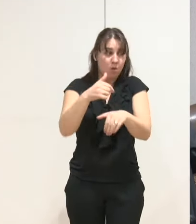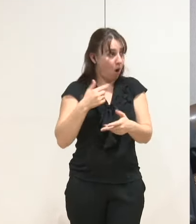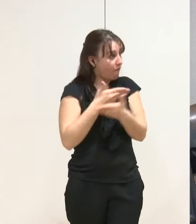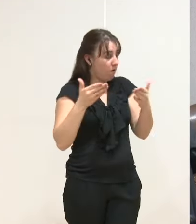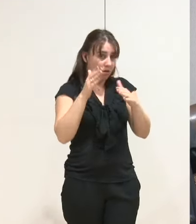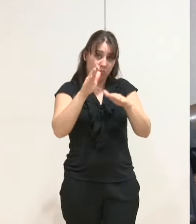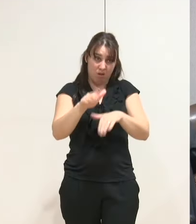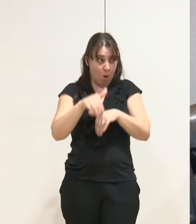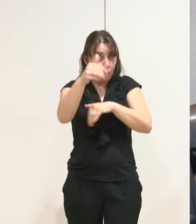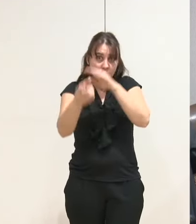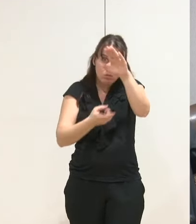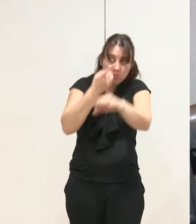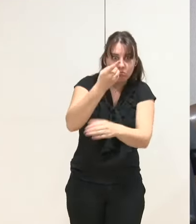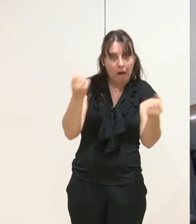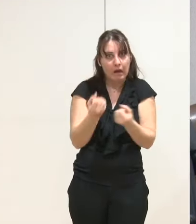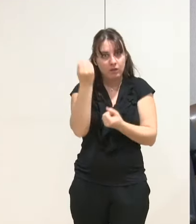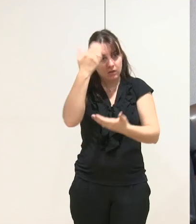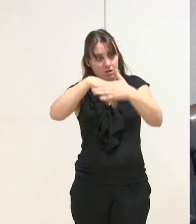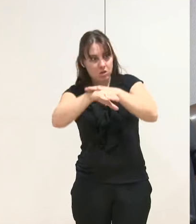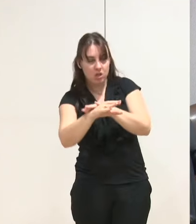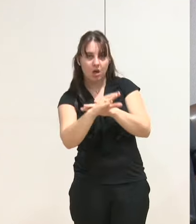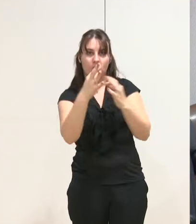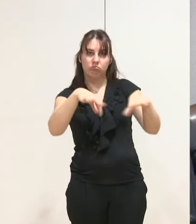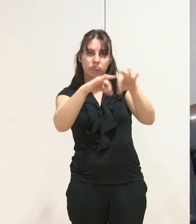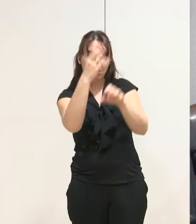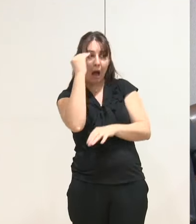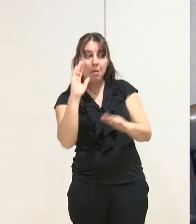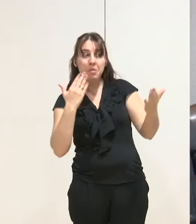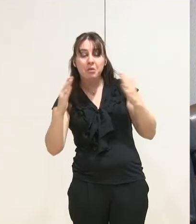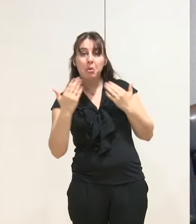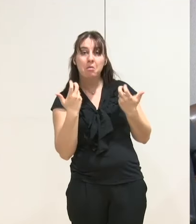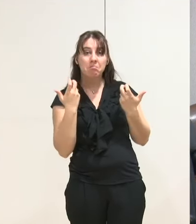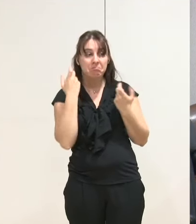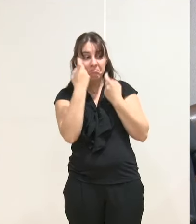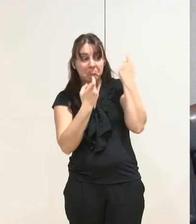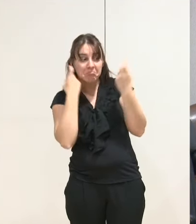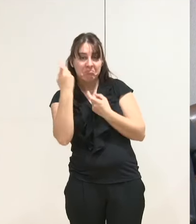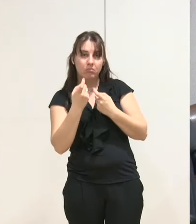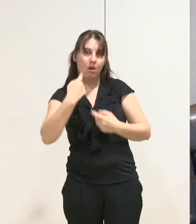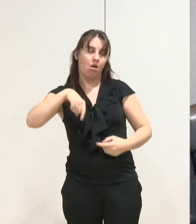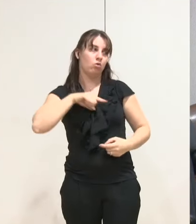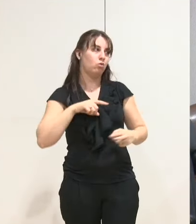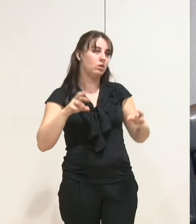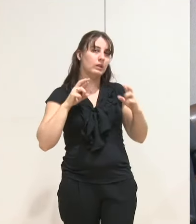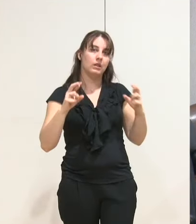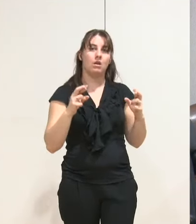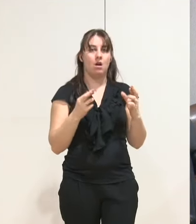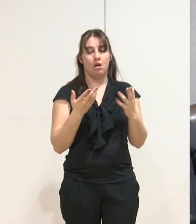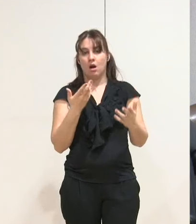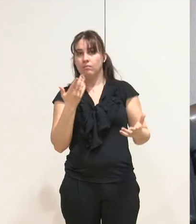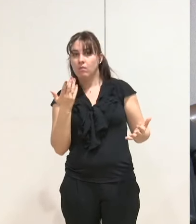dis de l'activité nous attendons donc vraiment avec beaucoup beaucoup